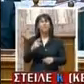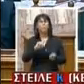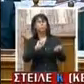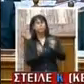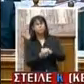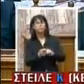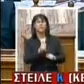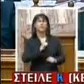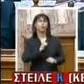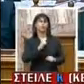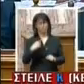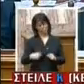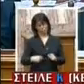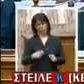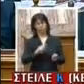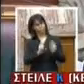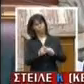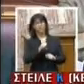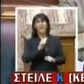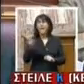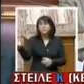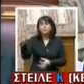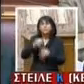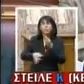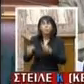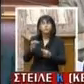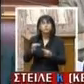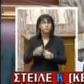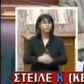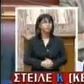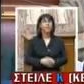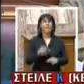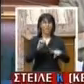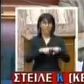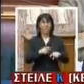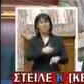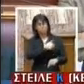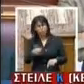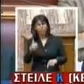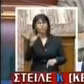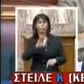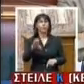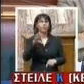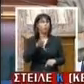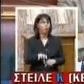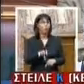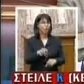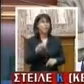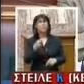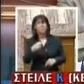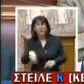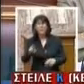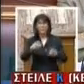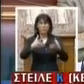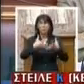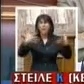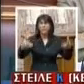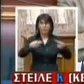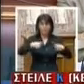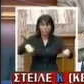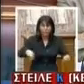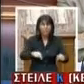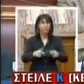αποκρατικοποιήσεις, εσείς τα λέγατε αυτά. Η Ελλάδα θα είναι η μόνη ευρωπαϊκή χώρα στην οποία τα μεγαλύτερα λιμάνια, το